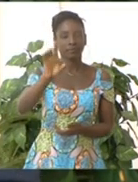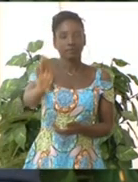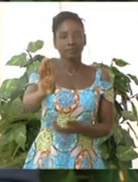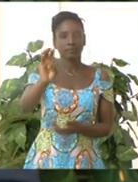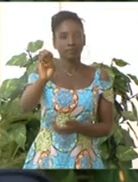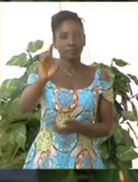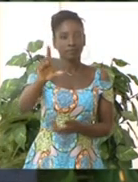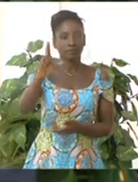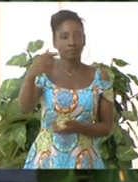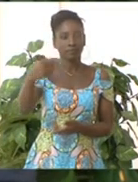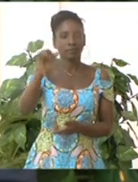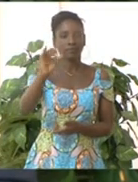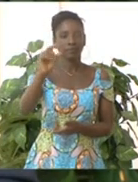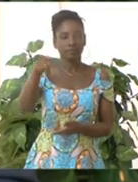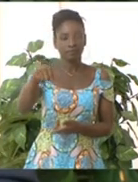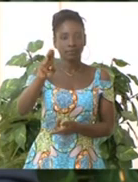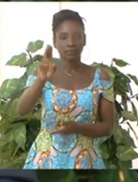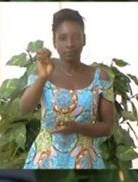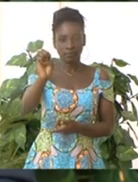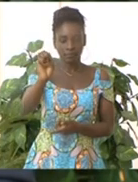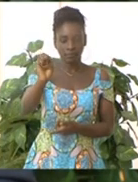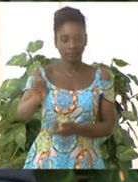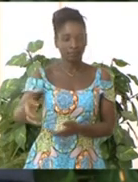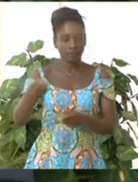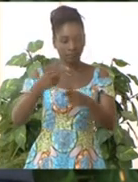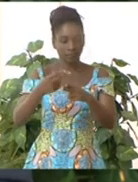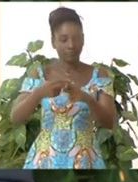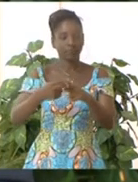inscrits 1809